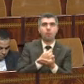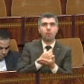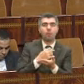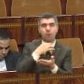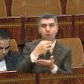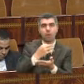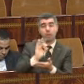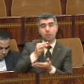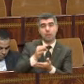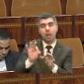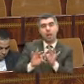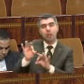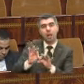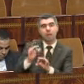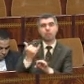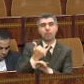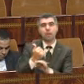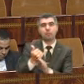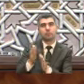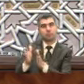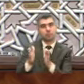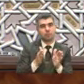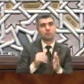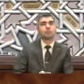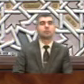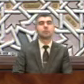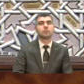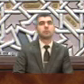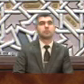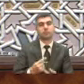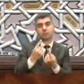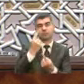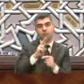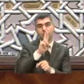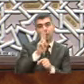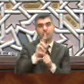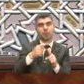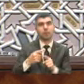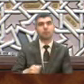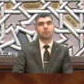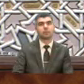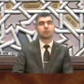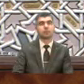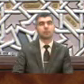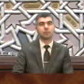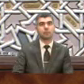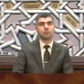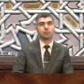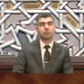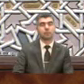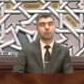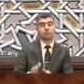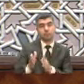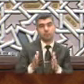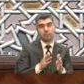تأخذوا الإجراءات العمل. شكرا. هل من تعقيب إضافي؟ نمر